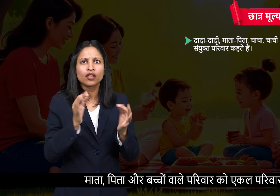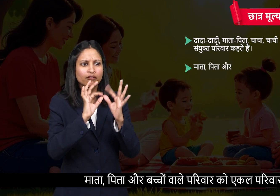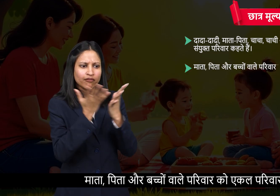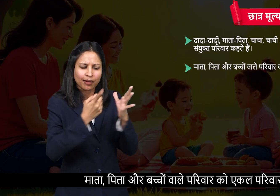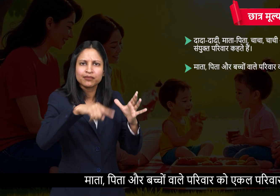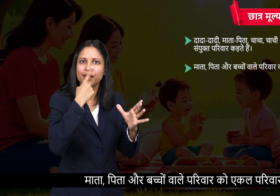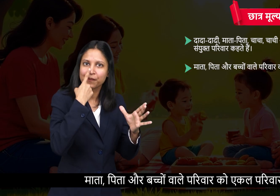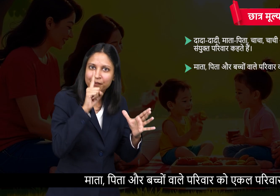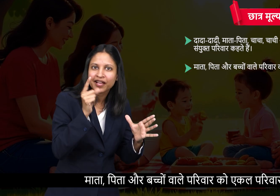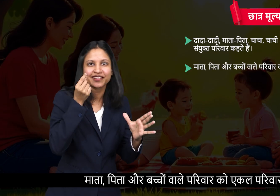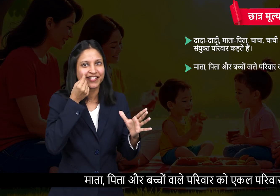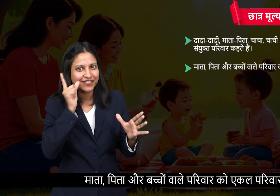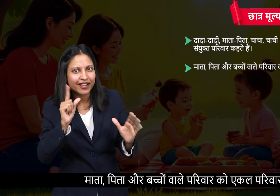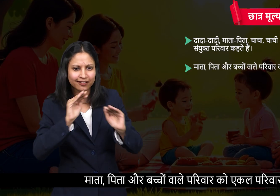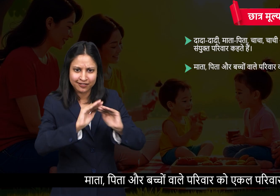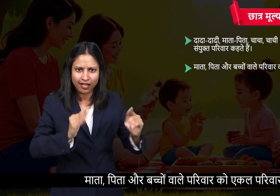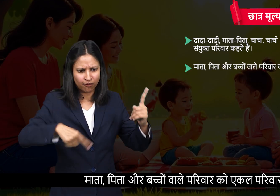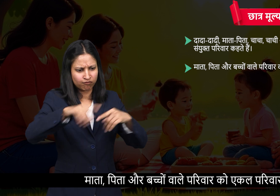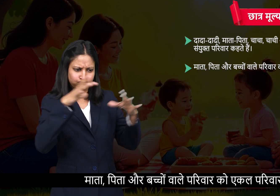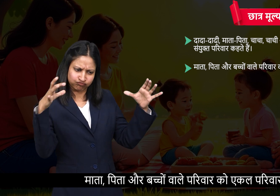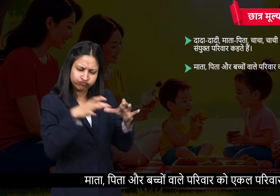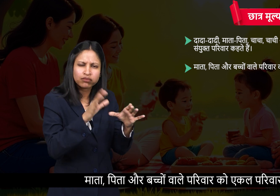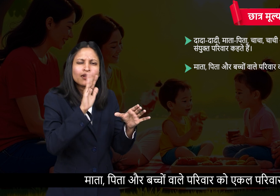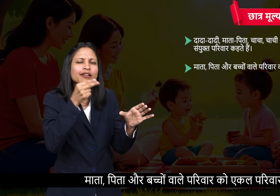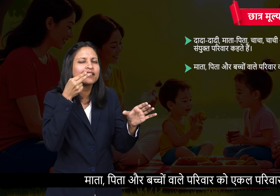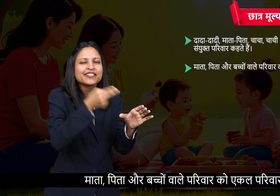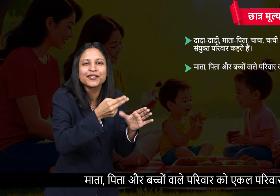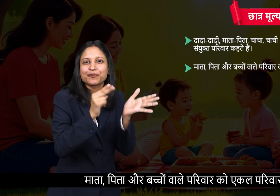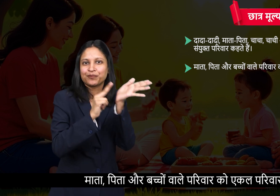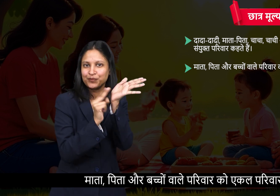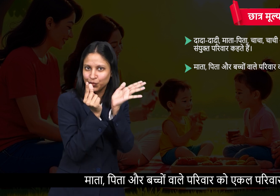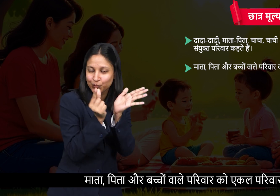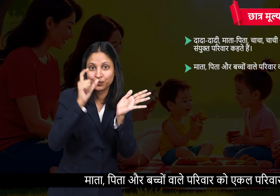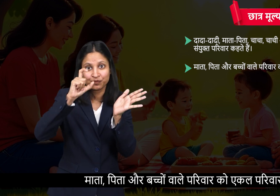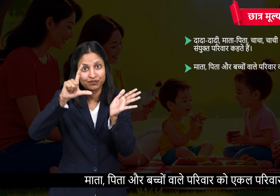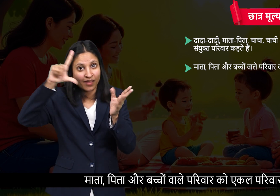माता पिता और बच्चों वाले परिवार को एकल परिवार कहते हैं।